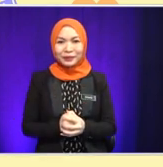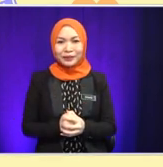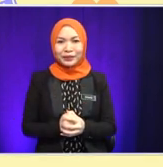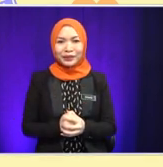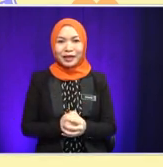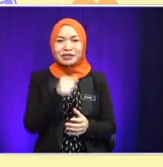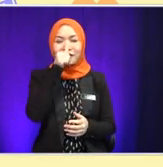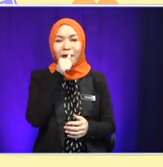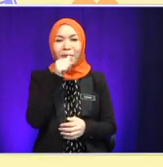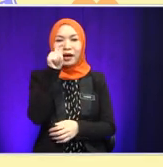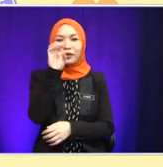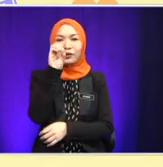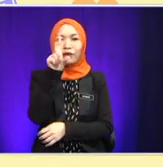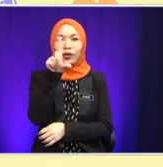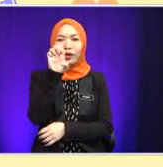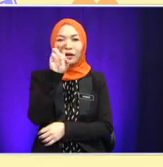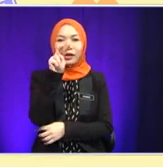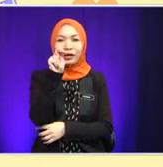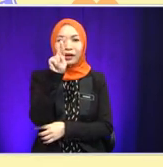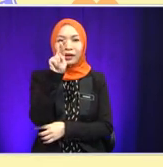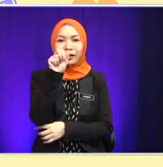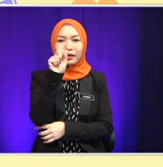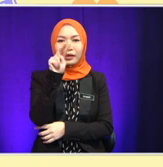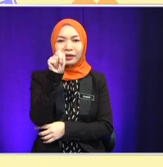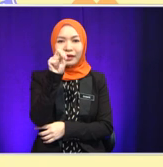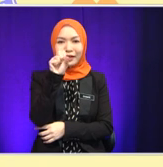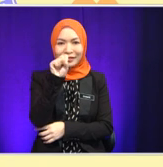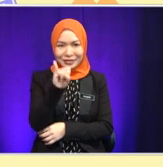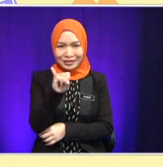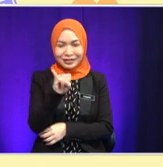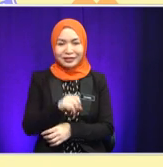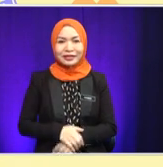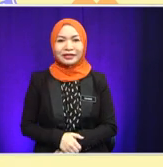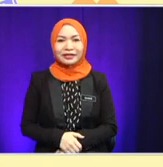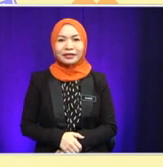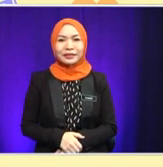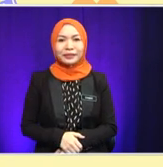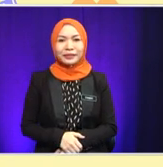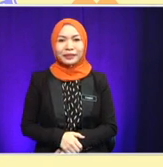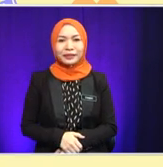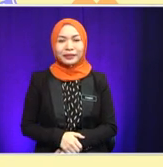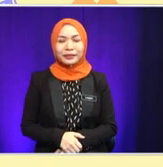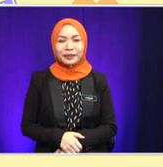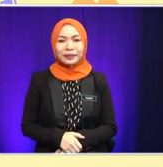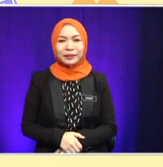toleransi ya toleransi sebab kita mengamalkan sikap bertolak kita